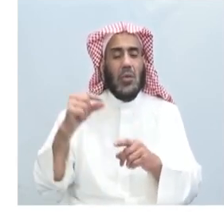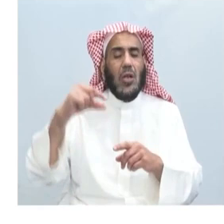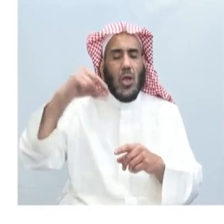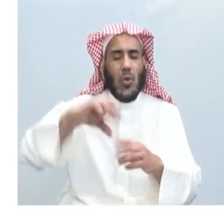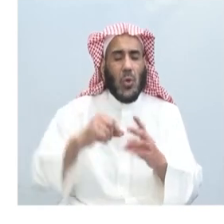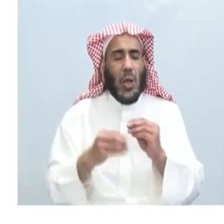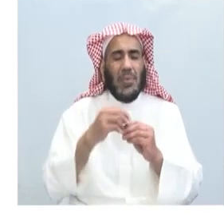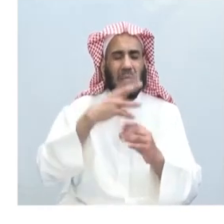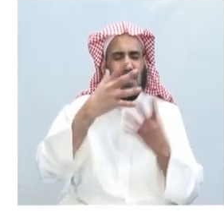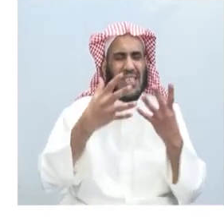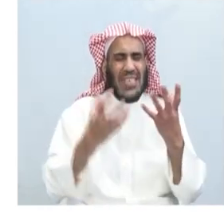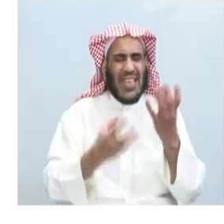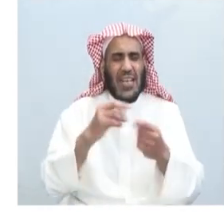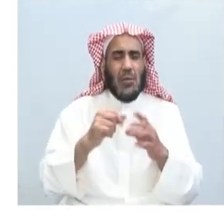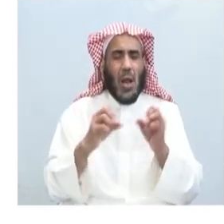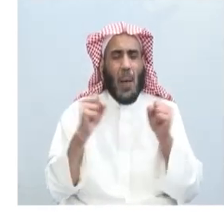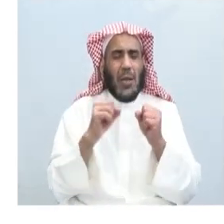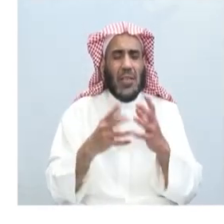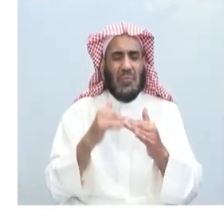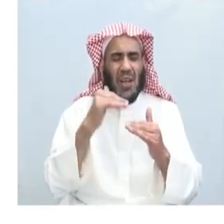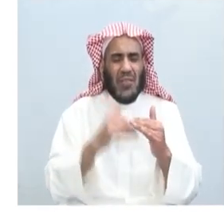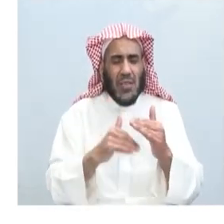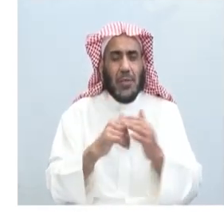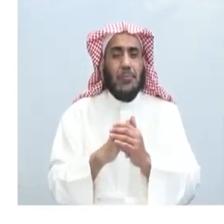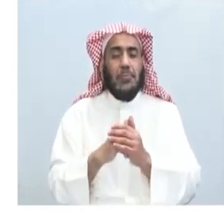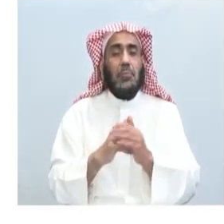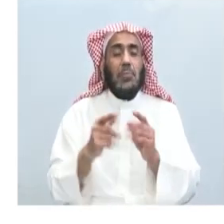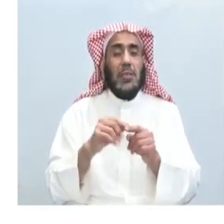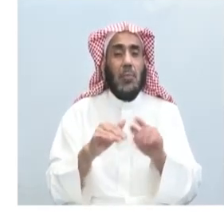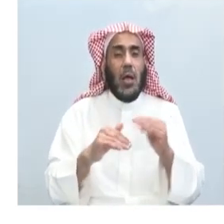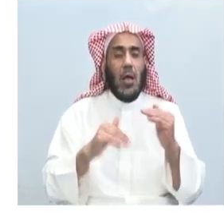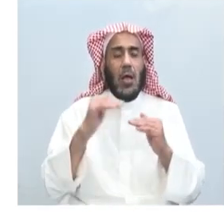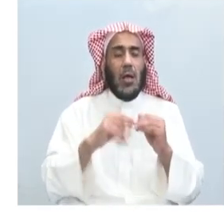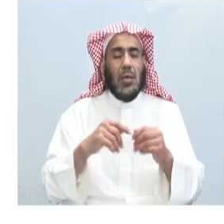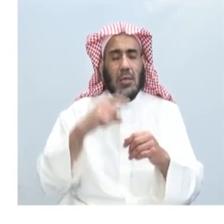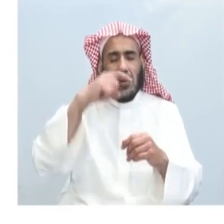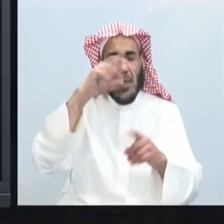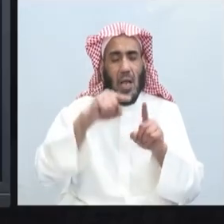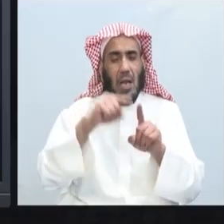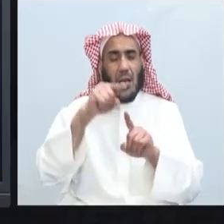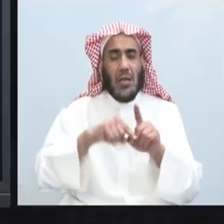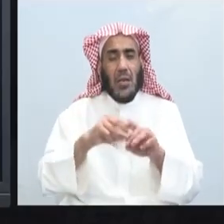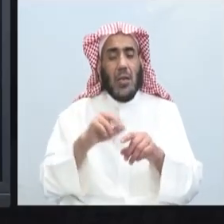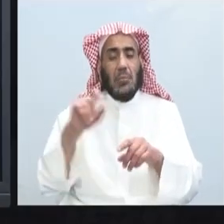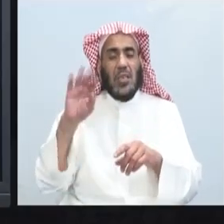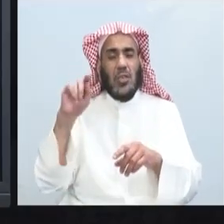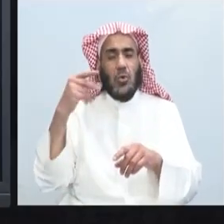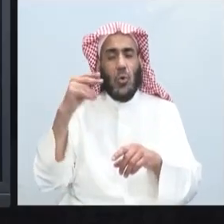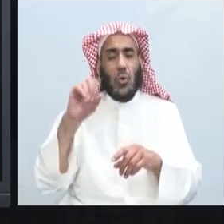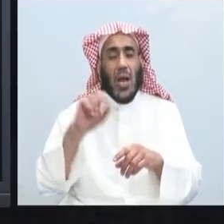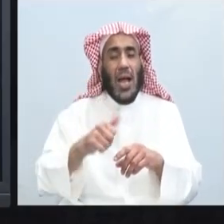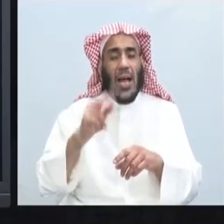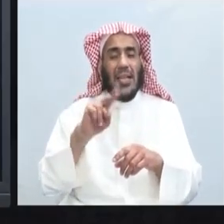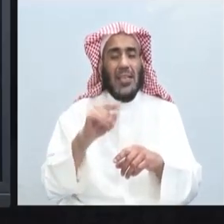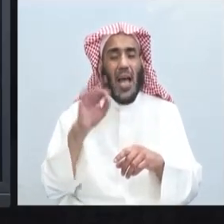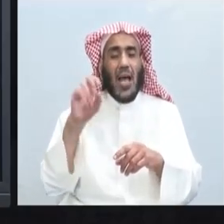من الجسم الساخن الى الجسم الابرد او الجسم المنخفض درجه الحراره بالنسبه لقياس الحراره يقاس بالسعر وبالسعر